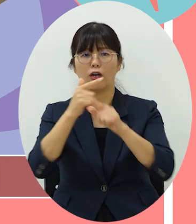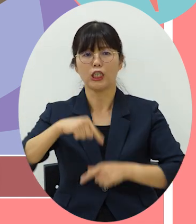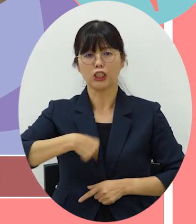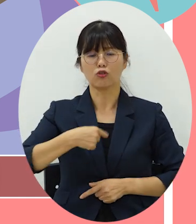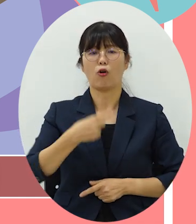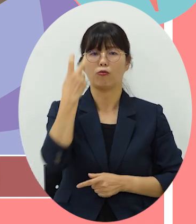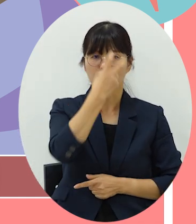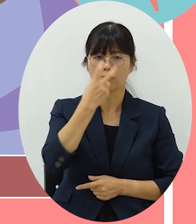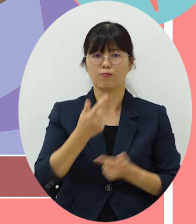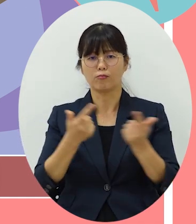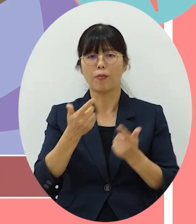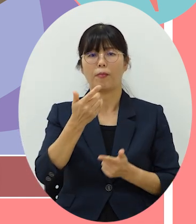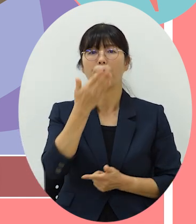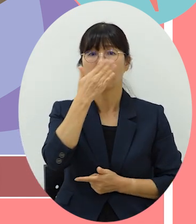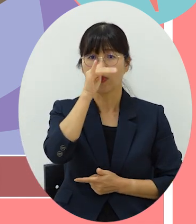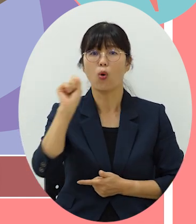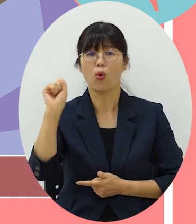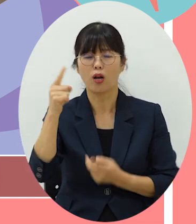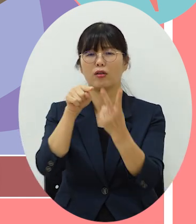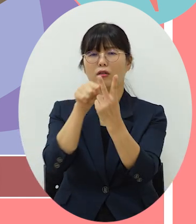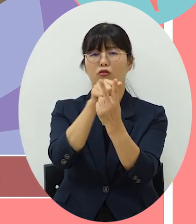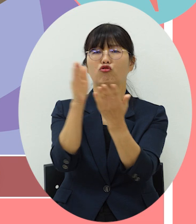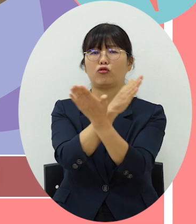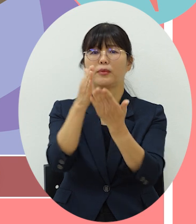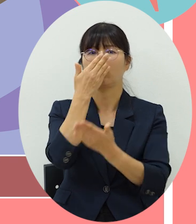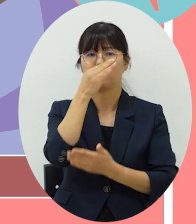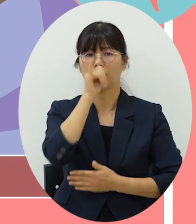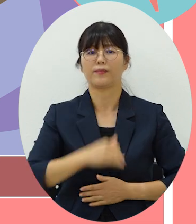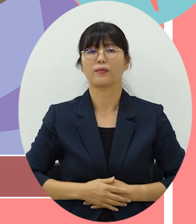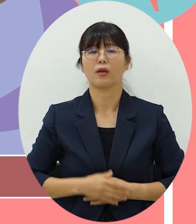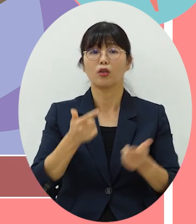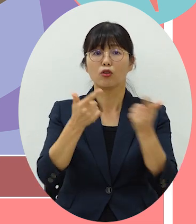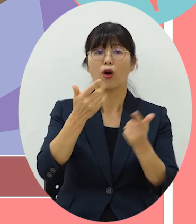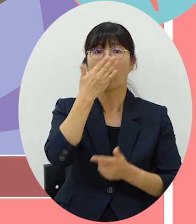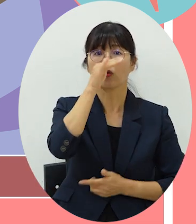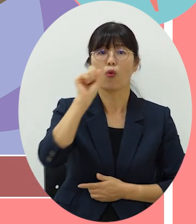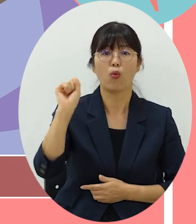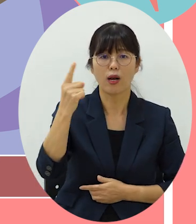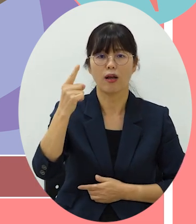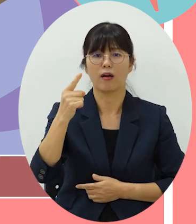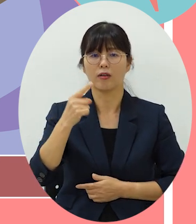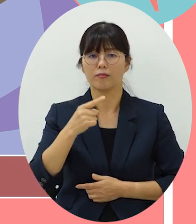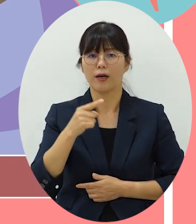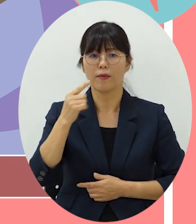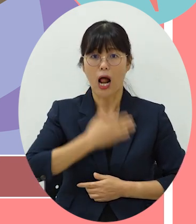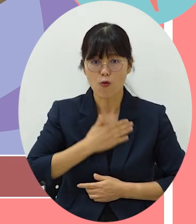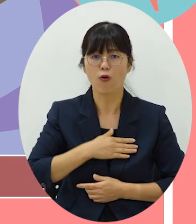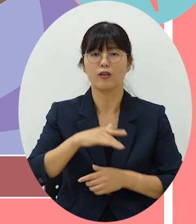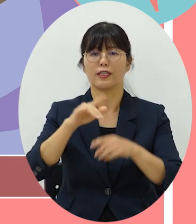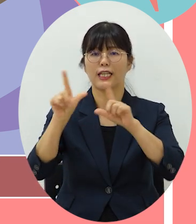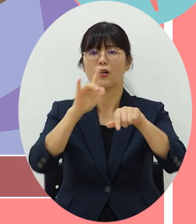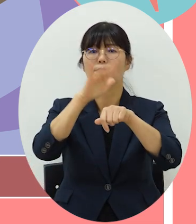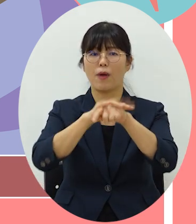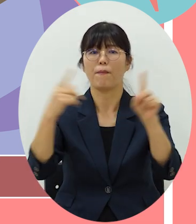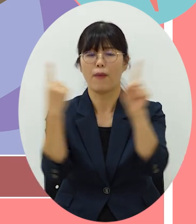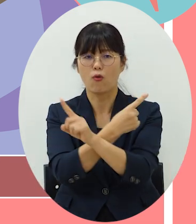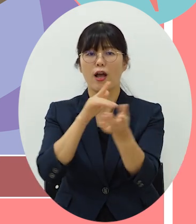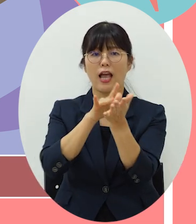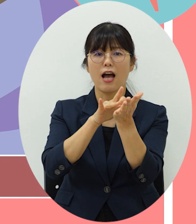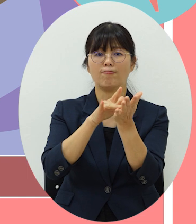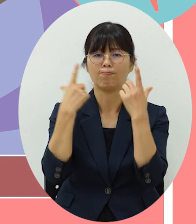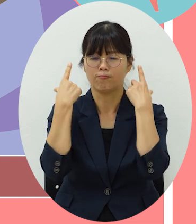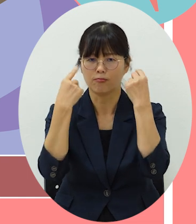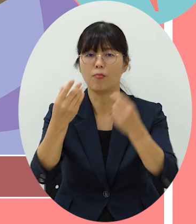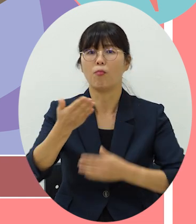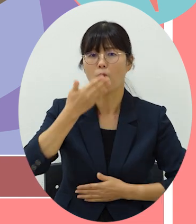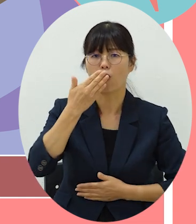스스로 관리하여 조절할 수 있는 요인으로 구분할 수 있습니다. 조절할 수 있는 요인을 파악하여 생활 습관을 바꾸고 약을